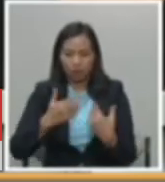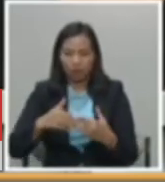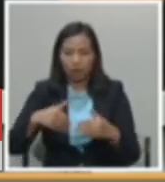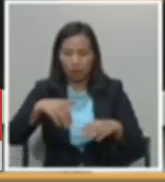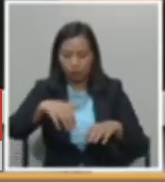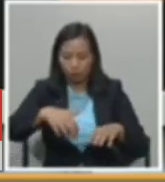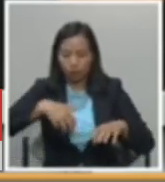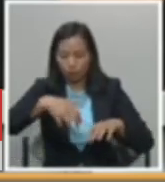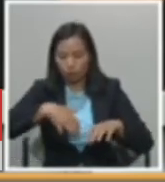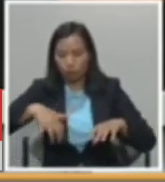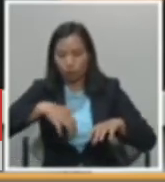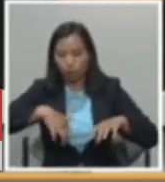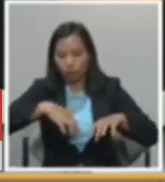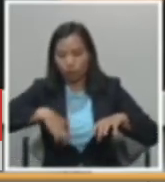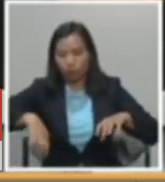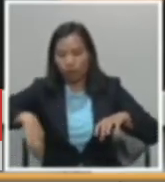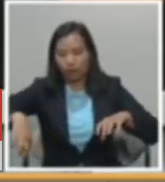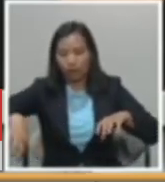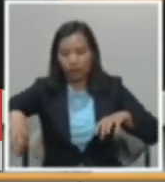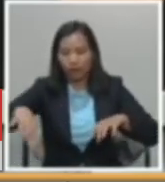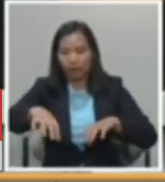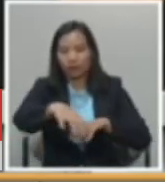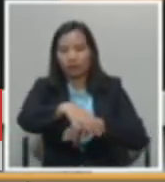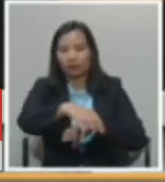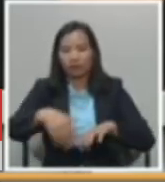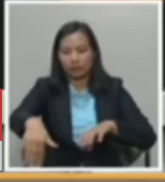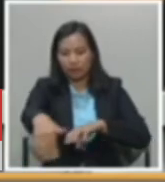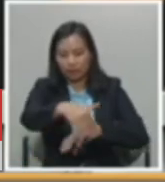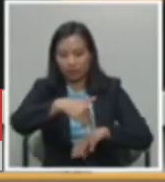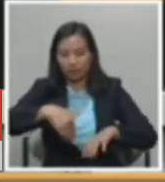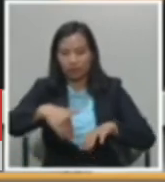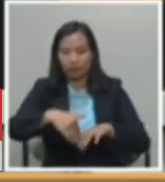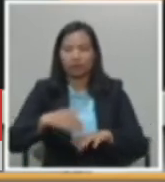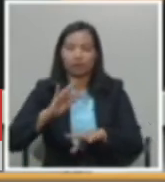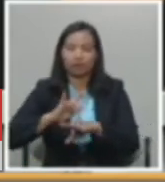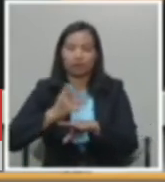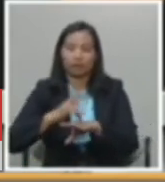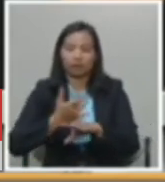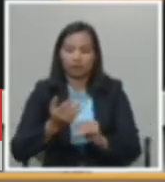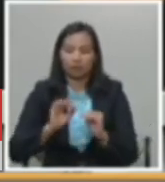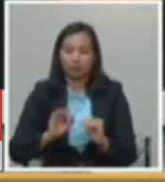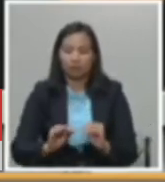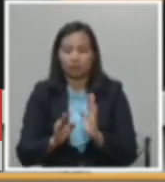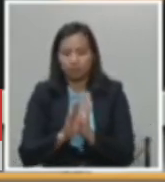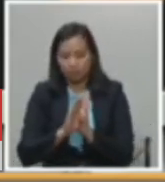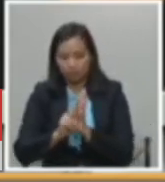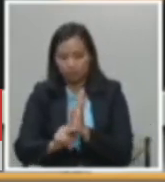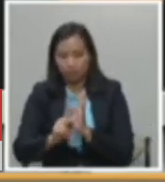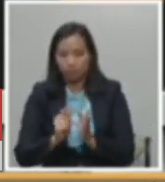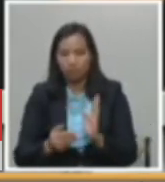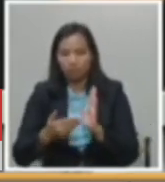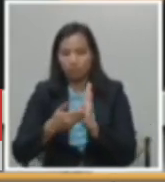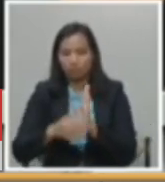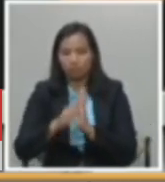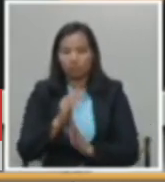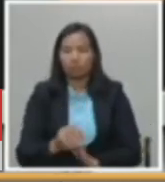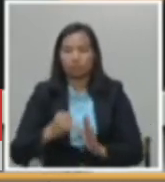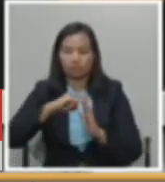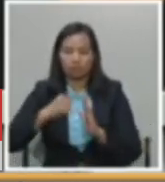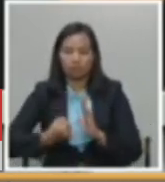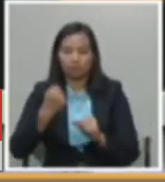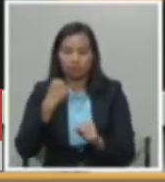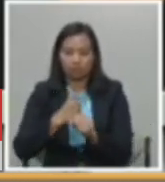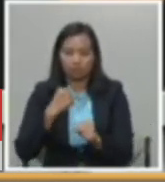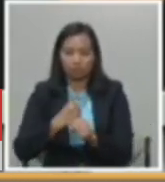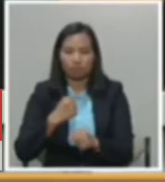รงกลางเป็นแก้มลิงเป็นแหล่งเก็บน้ำธรรมชาติจังหวัดบึงกาฬจังหวัดภาคอีสานไม่มีทางทำระดับ